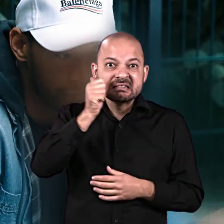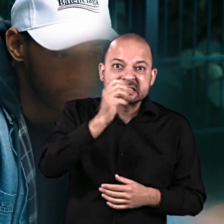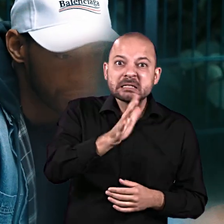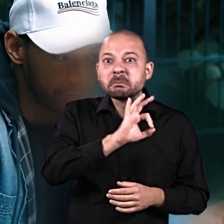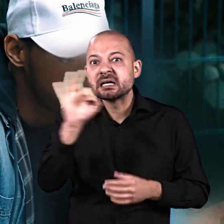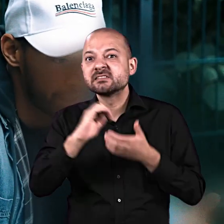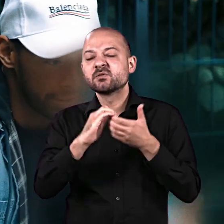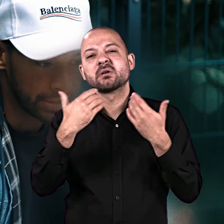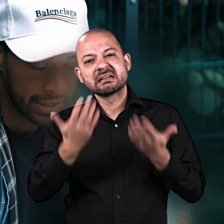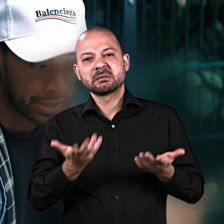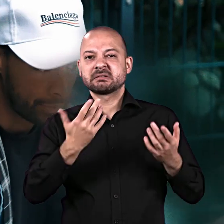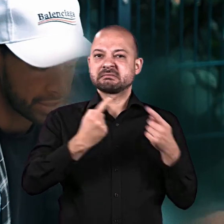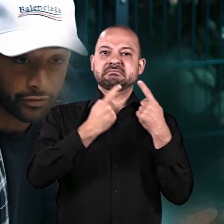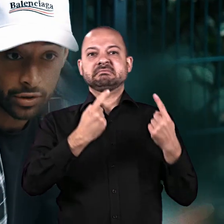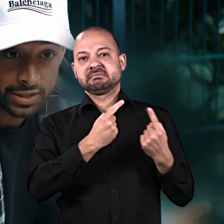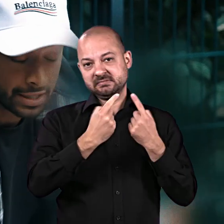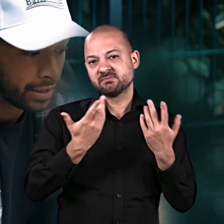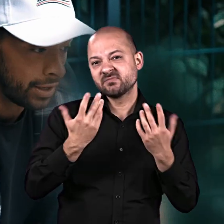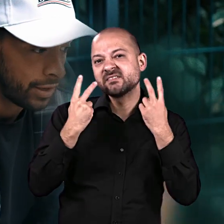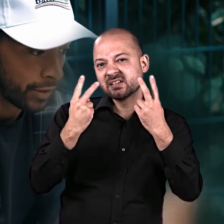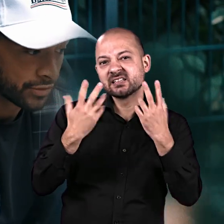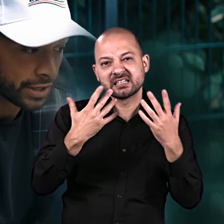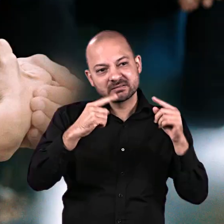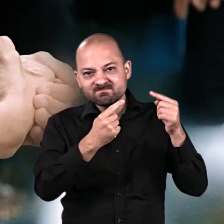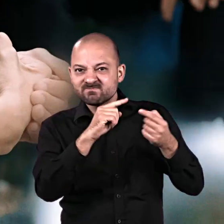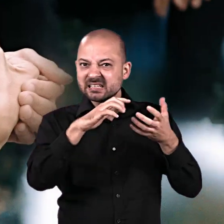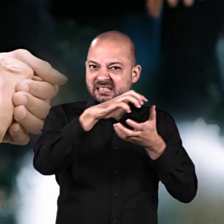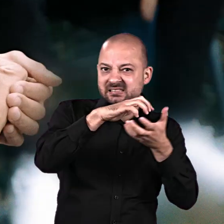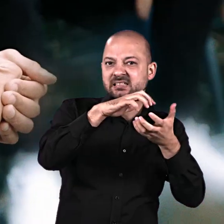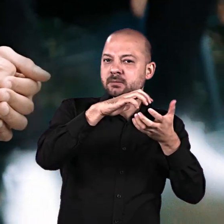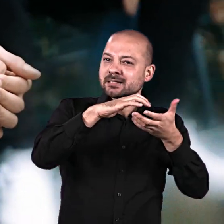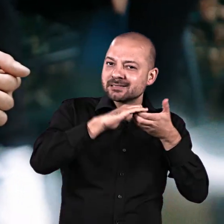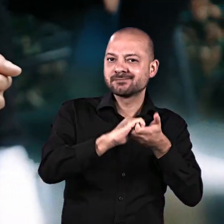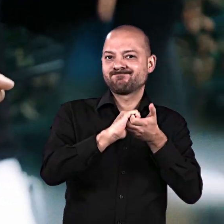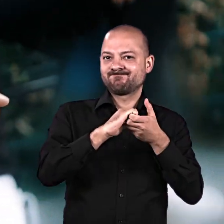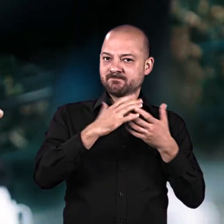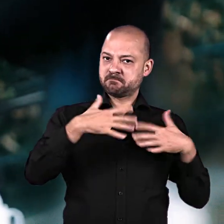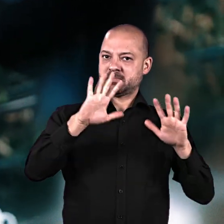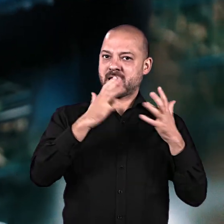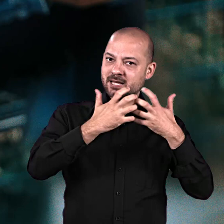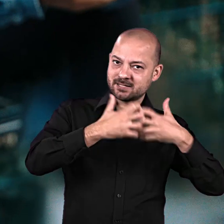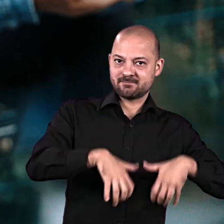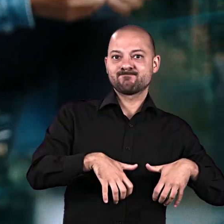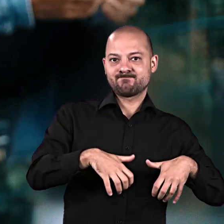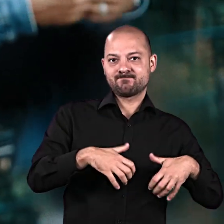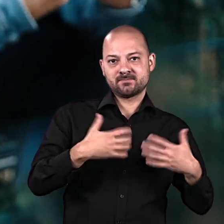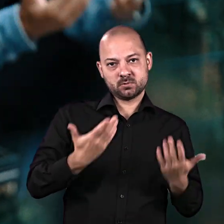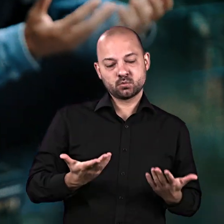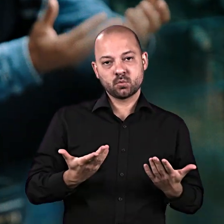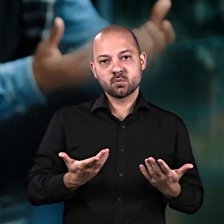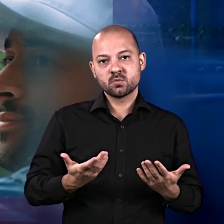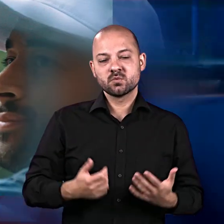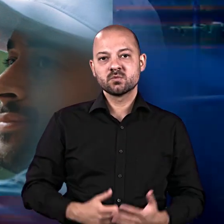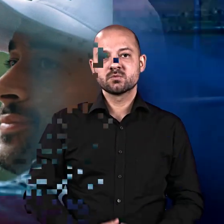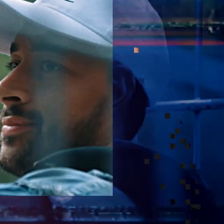passiert auch in Freundschaften, man kann nicht jeden Tag bester Freund sein. Wir haben uns vielleicht auch mal gestritten. Das ist ja auch wichtig bei einer Freundschaft, dass wenn man mal eine Krise hat, dass man zusammen